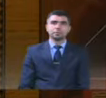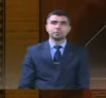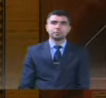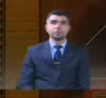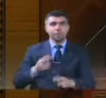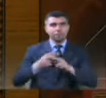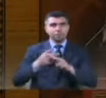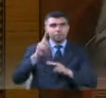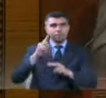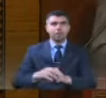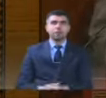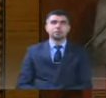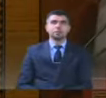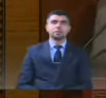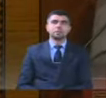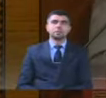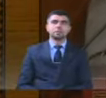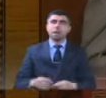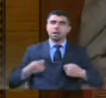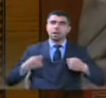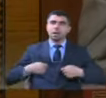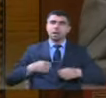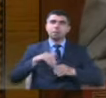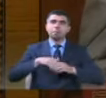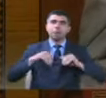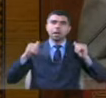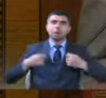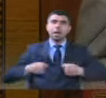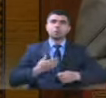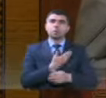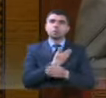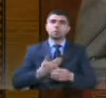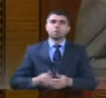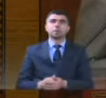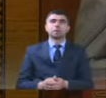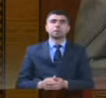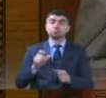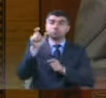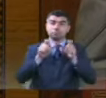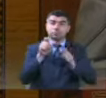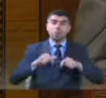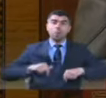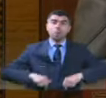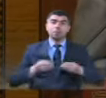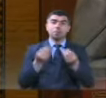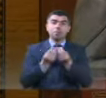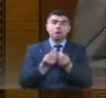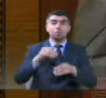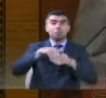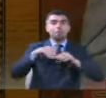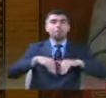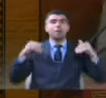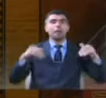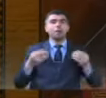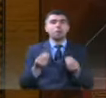بسم الله الرحمن الرحيم. سيد الرئيس، سيد رئيس الحكومة المحترم، سيدات السادة الوزراء المحترمون، سيدات السادة